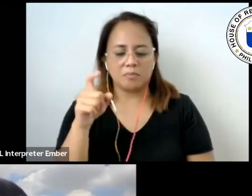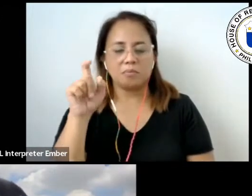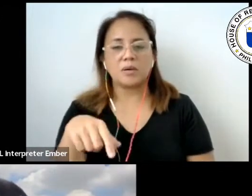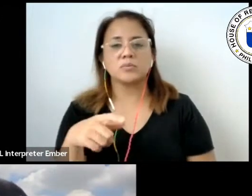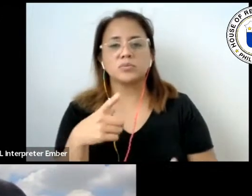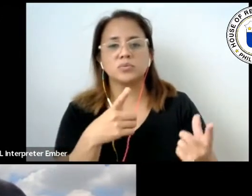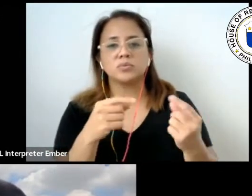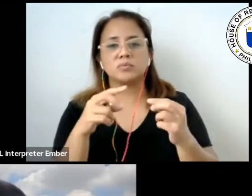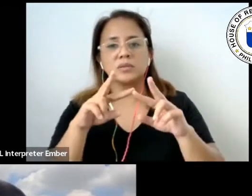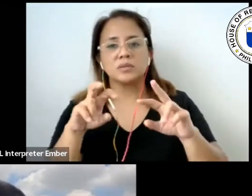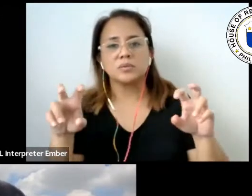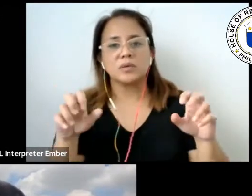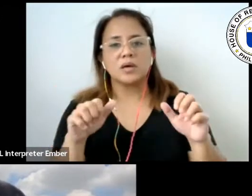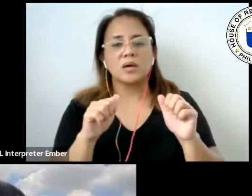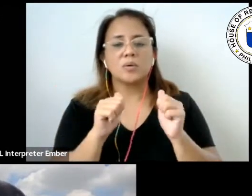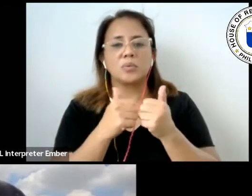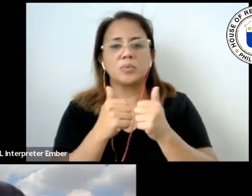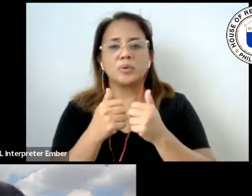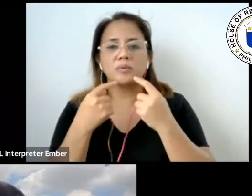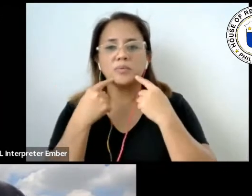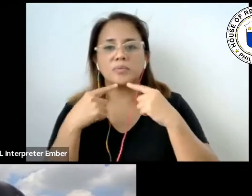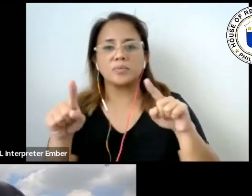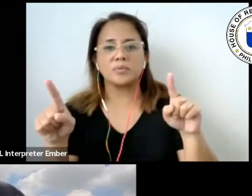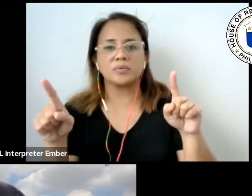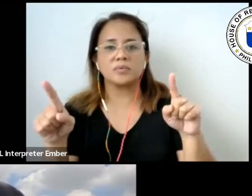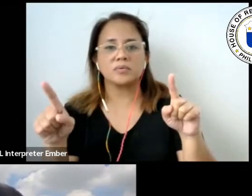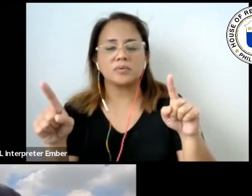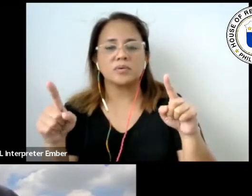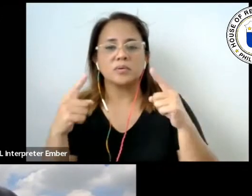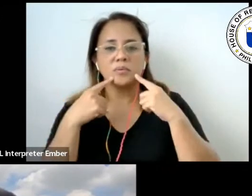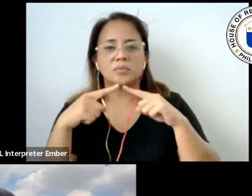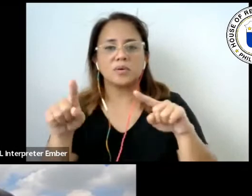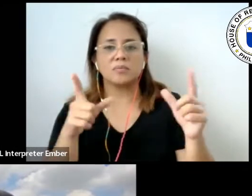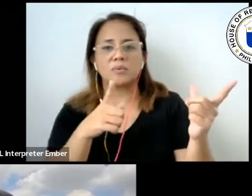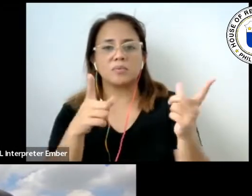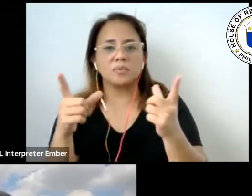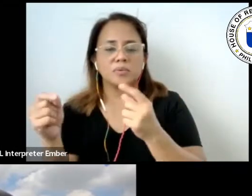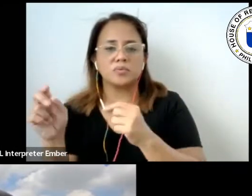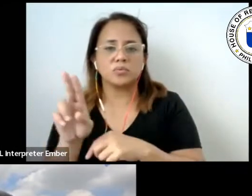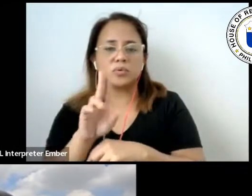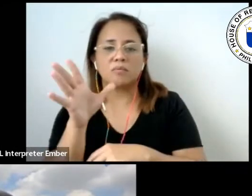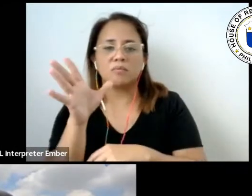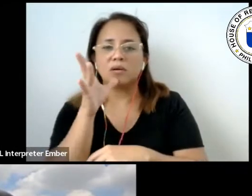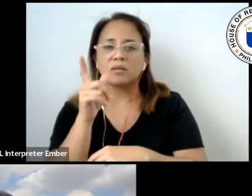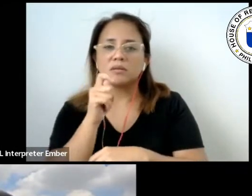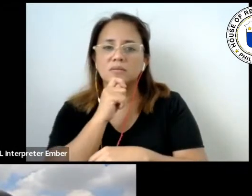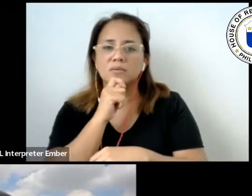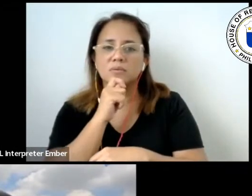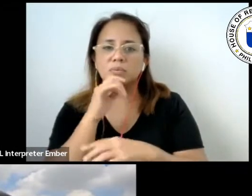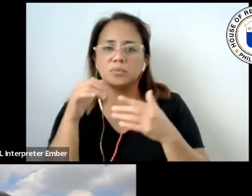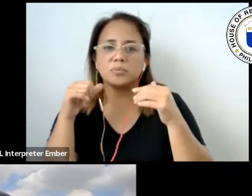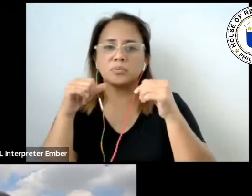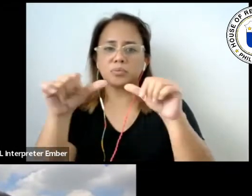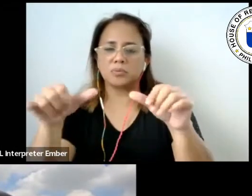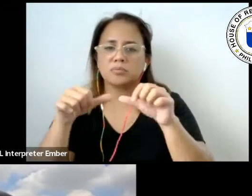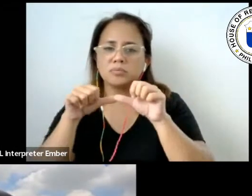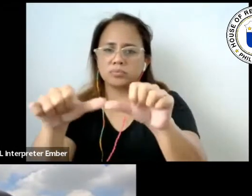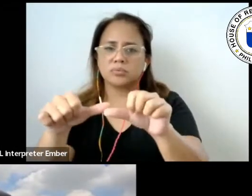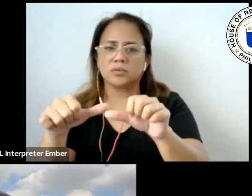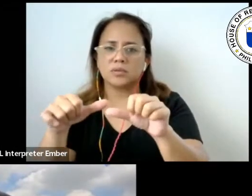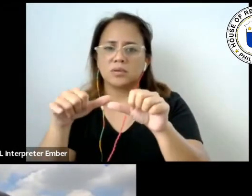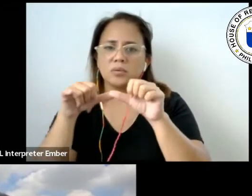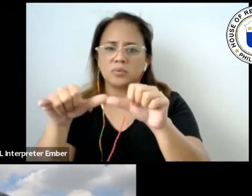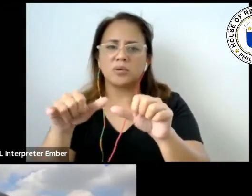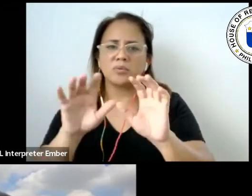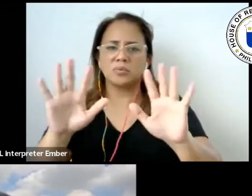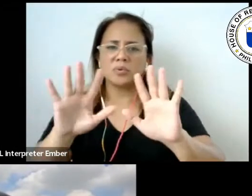natin pag-aralan, dun sa mga successful yung implementation na using mother tongue, ituloy natin yun. Di ba?